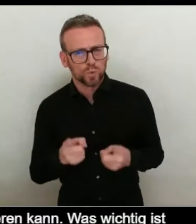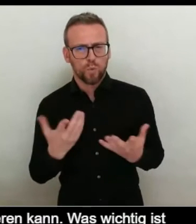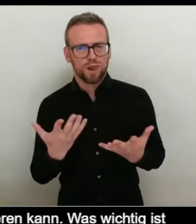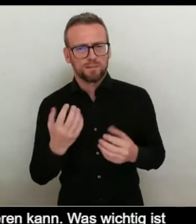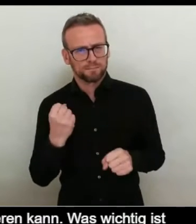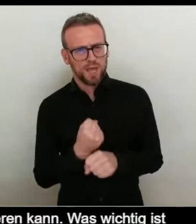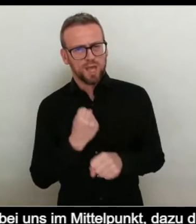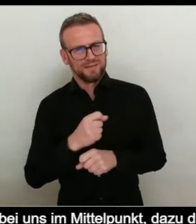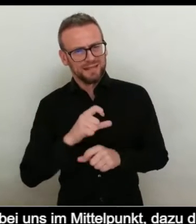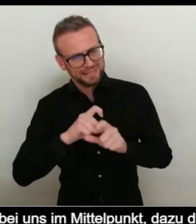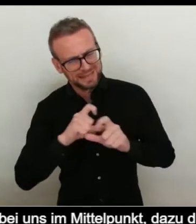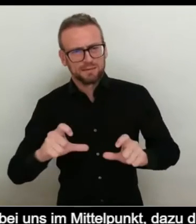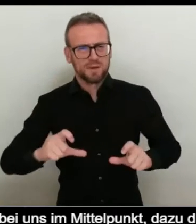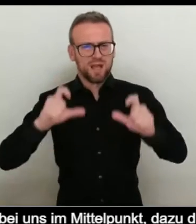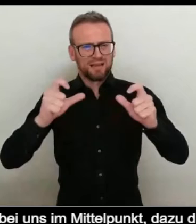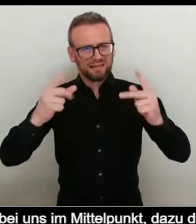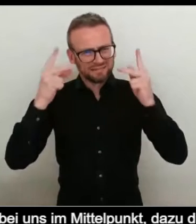Nordrhein-Westfalen, Hendrik Wüst.